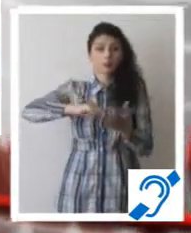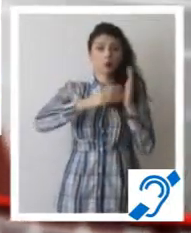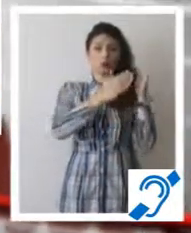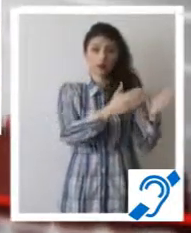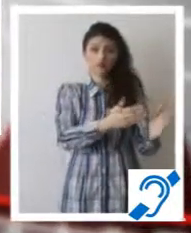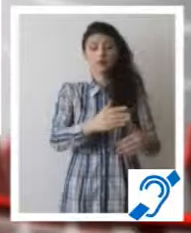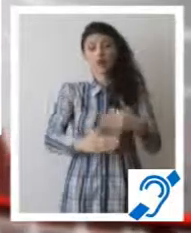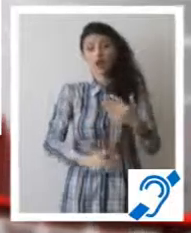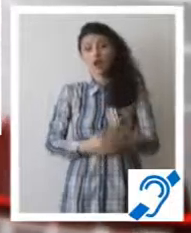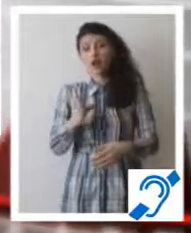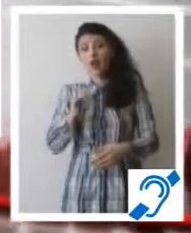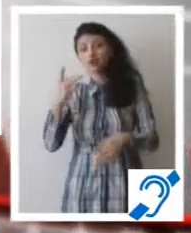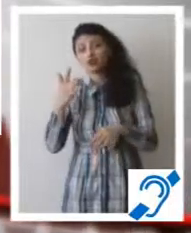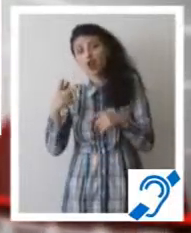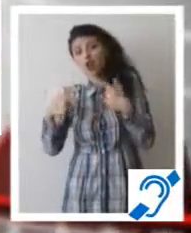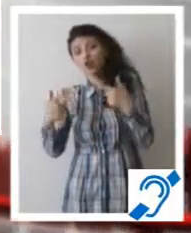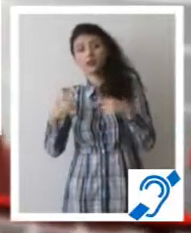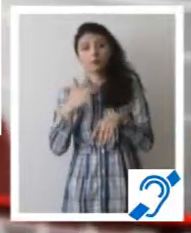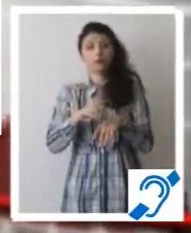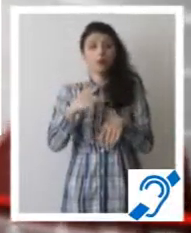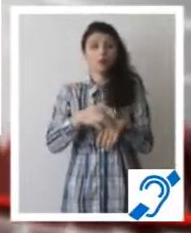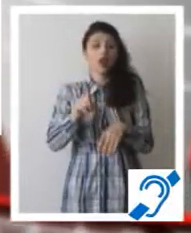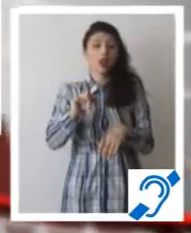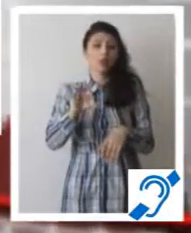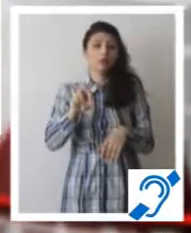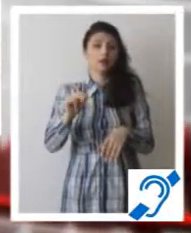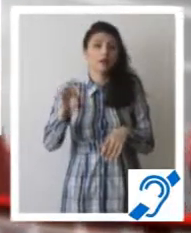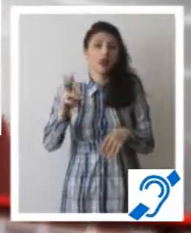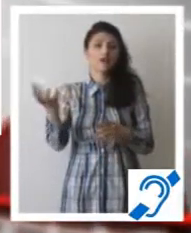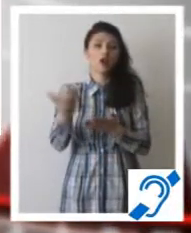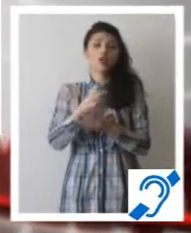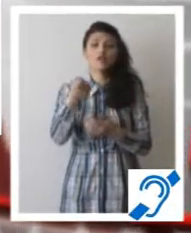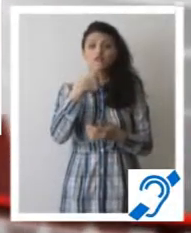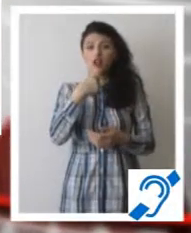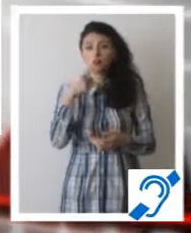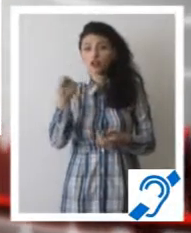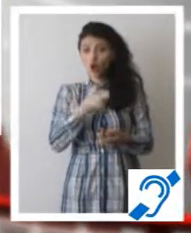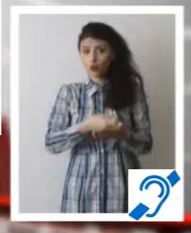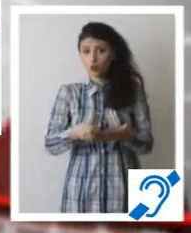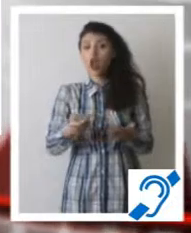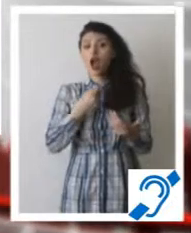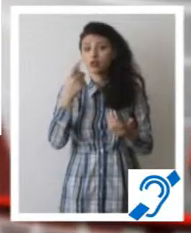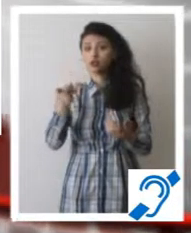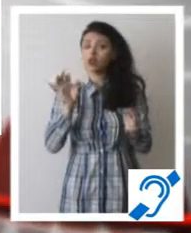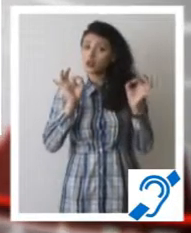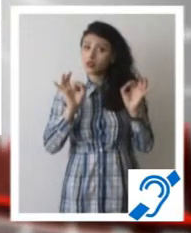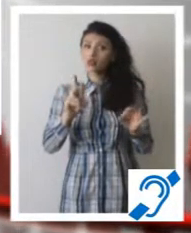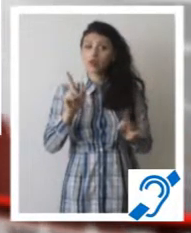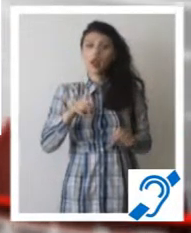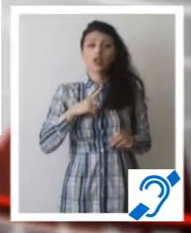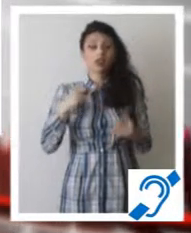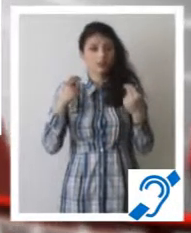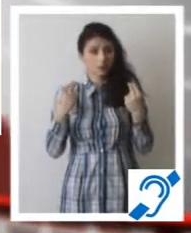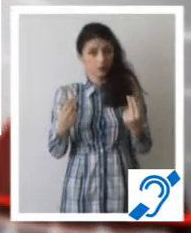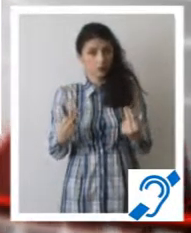În cazul celorlalte probe, cele de lapte praf recoltate din farmacii, a reieșit că acestea corespund standardelor în